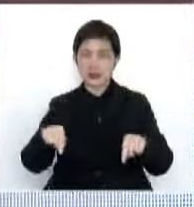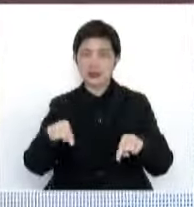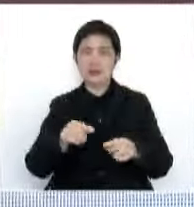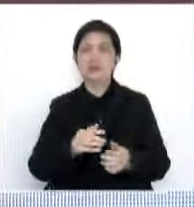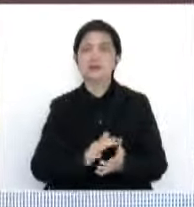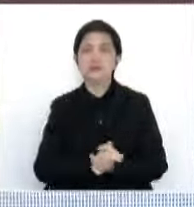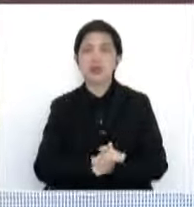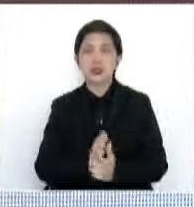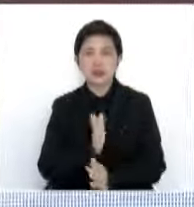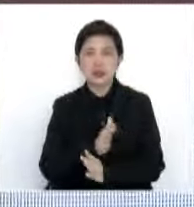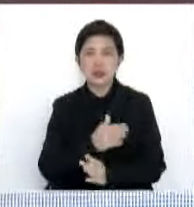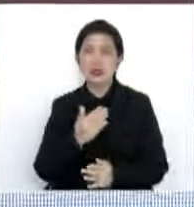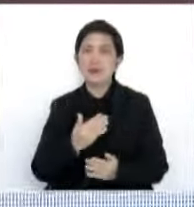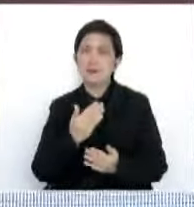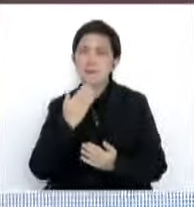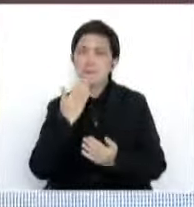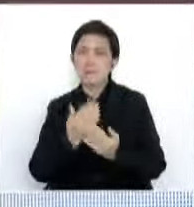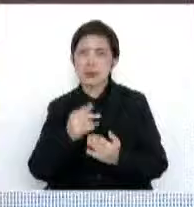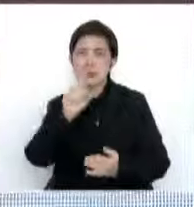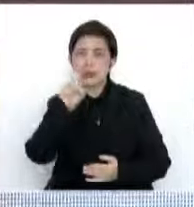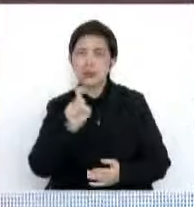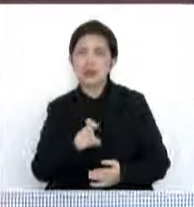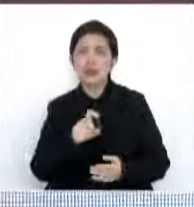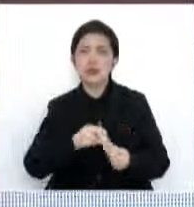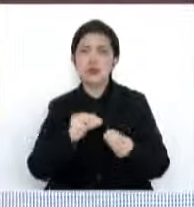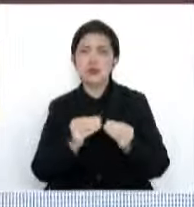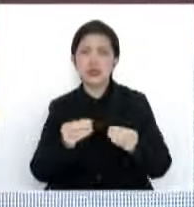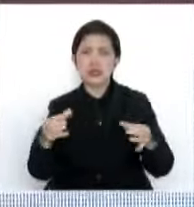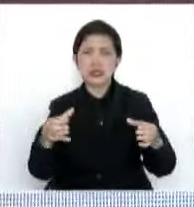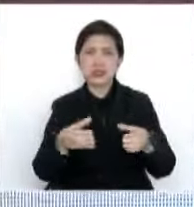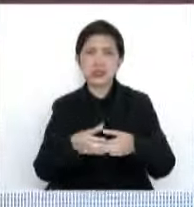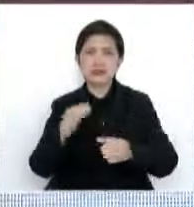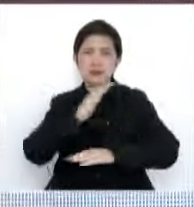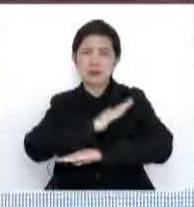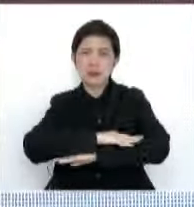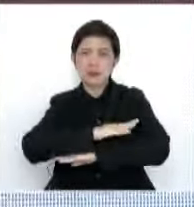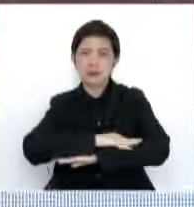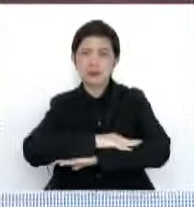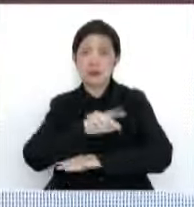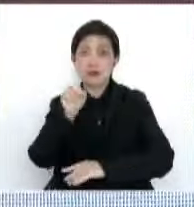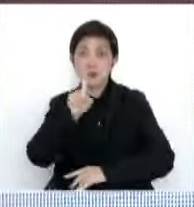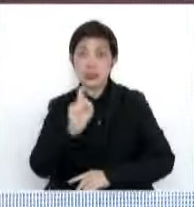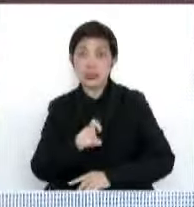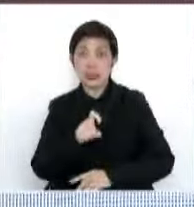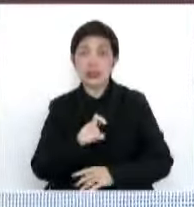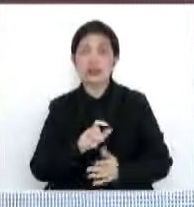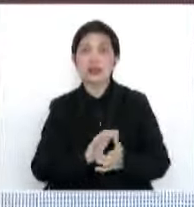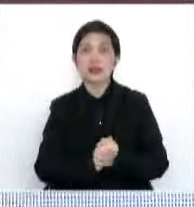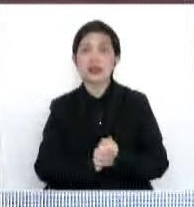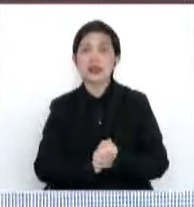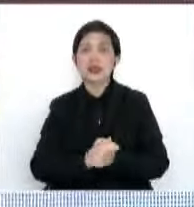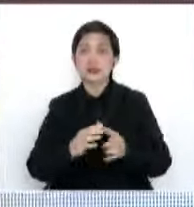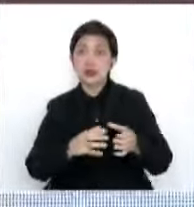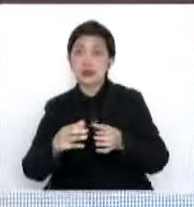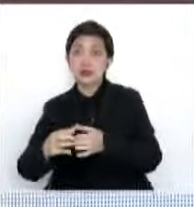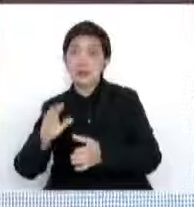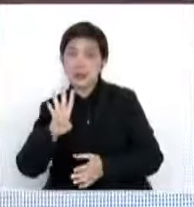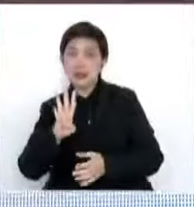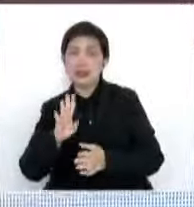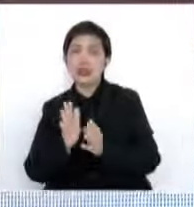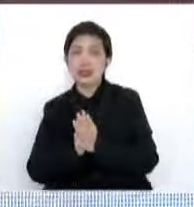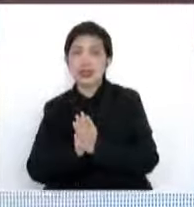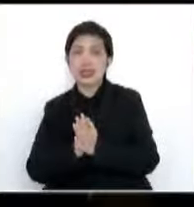pertanyaan dibuat oleh tim panelis namun untuk segmen 4 dan 5 pertanyaan diajukan oleh para calon